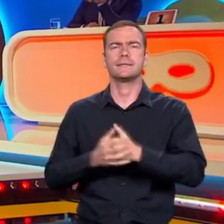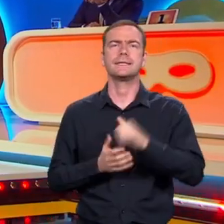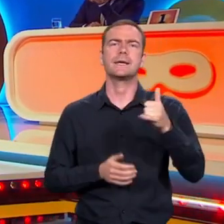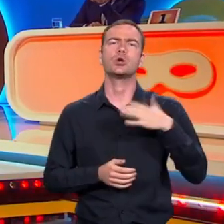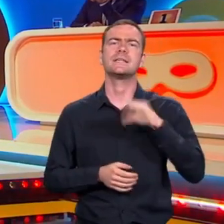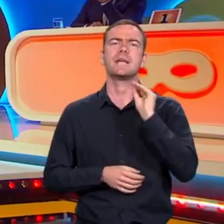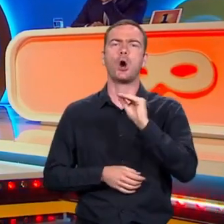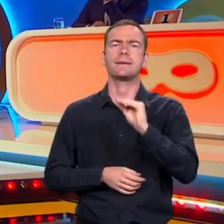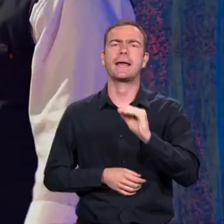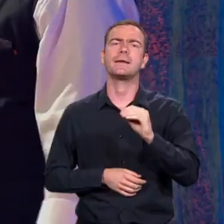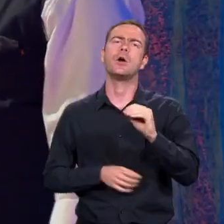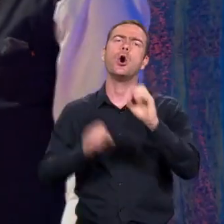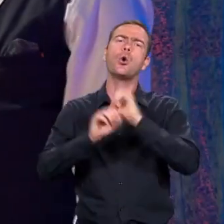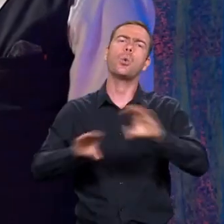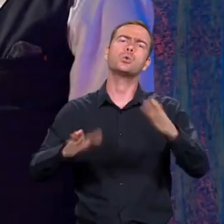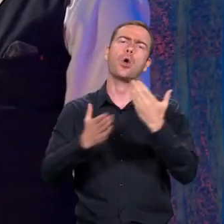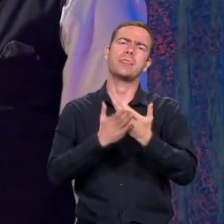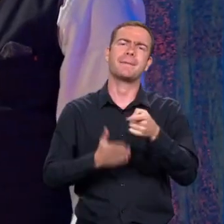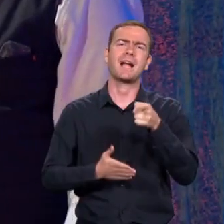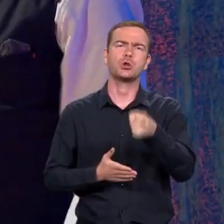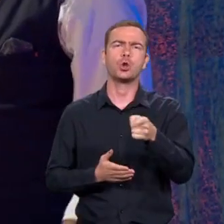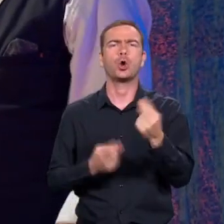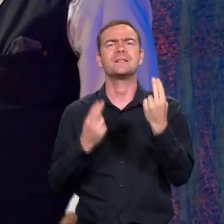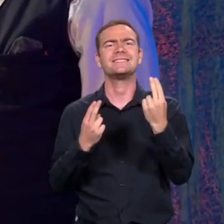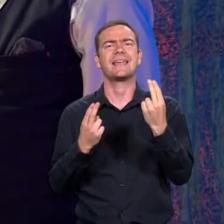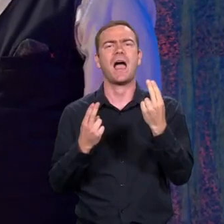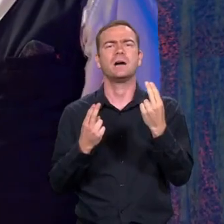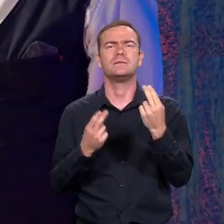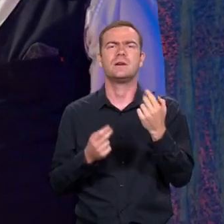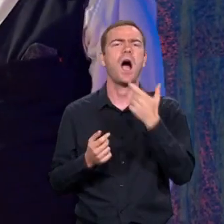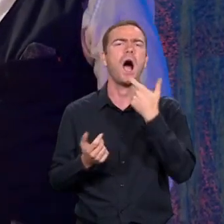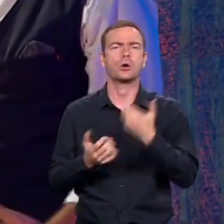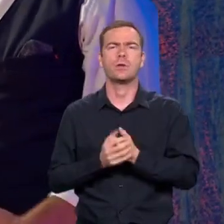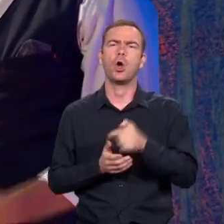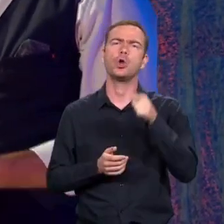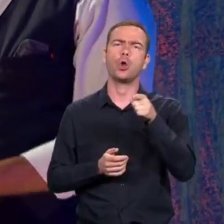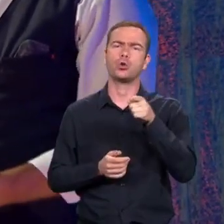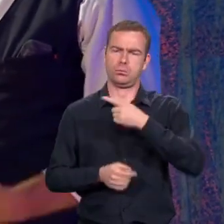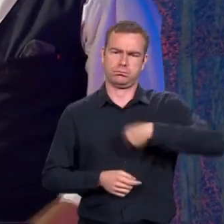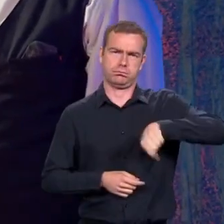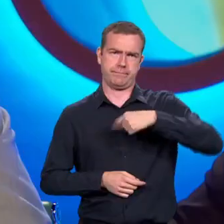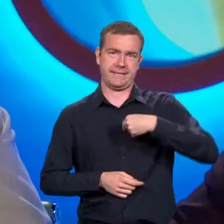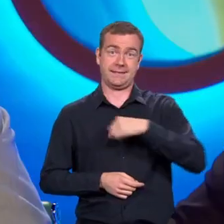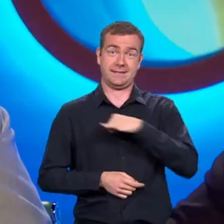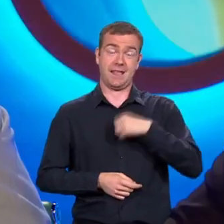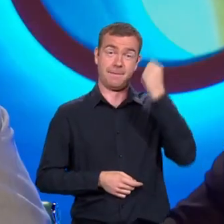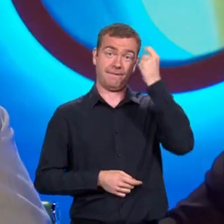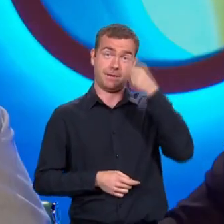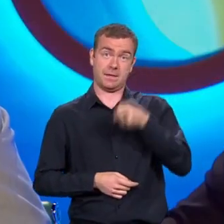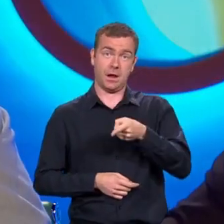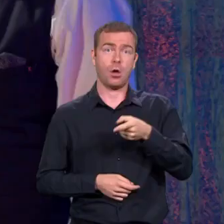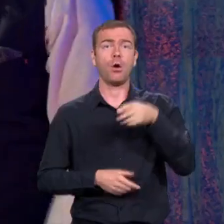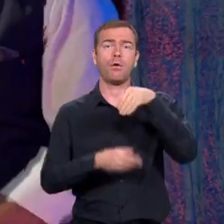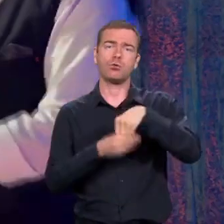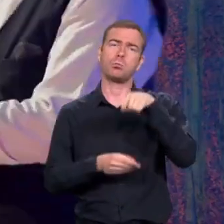povedať, koľko stojí takéto kúzlo? Toto vlastně nestojí nic a je to know-how, jak se to vlastně vymyslet, aby jsme to mohli předvádět. Toto třeba